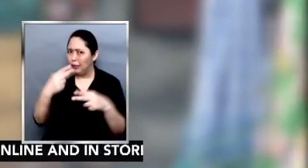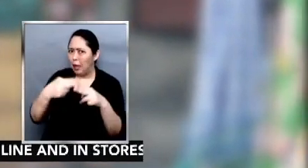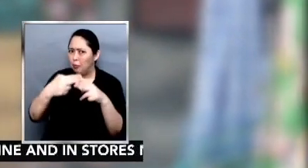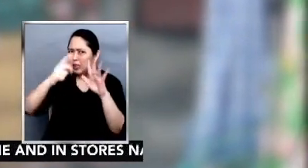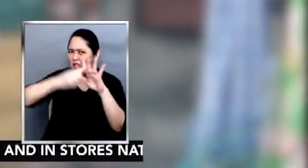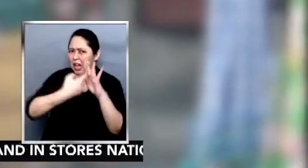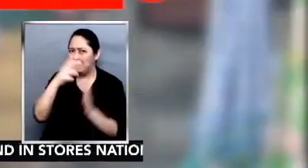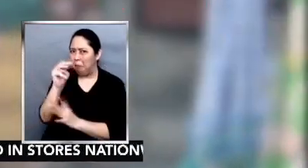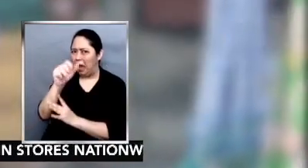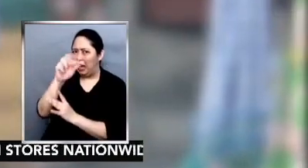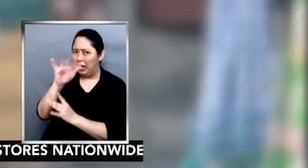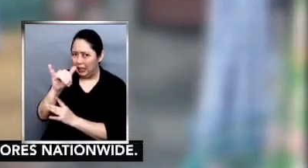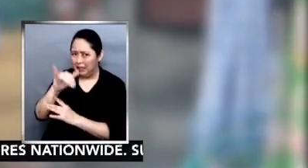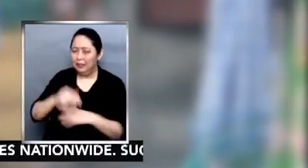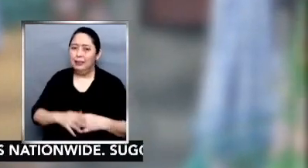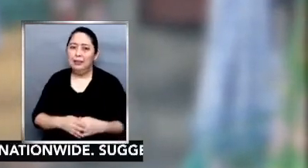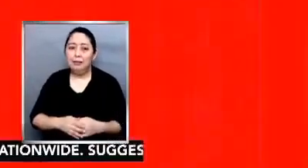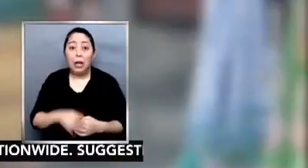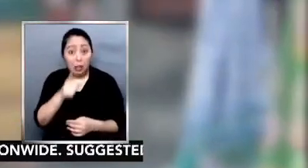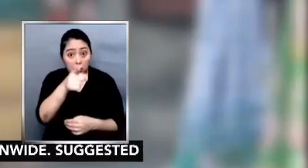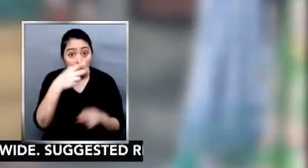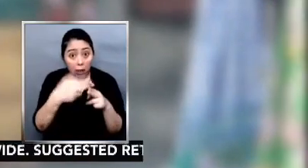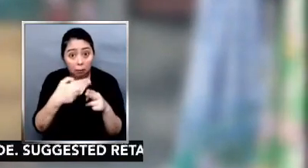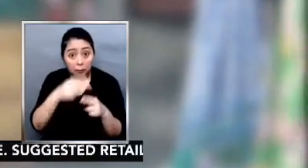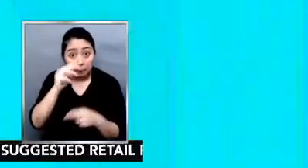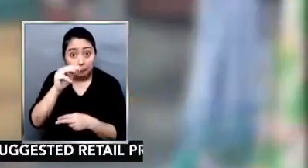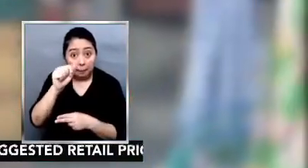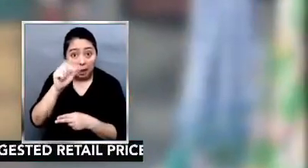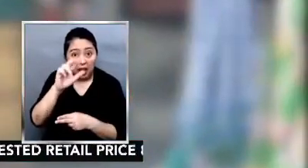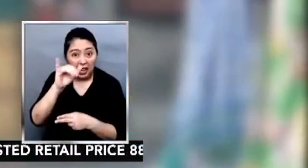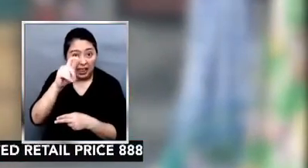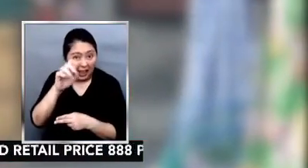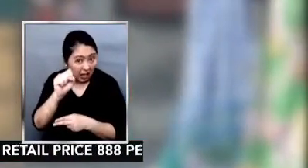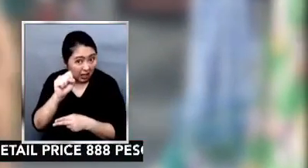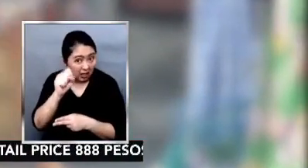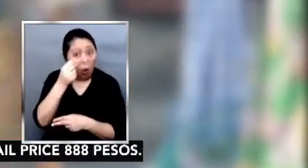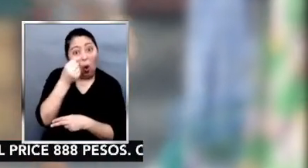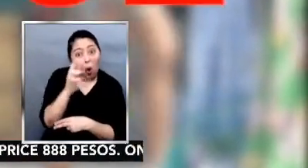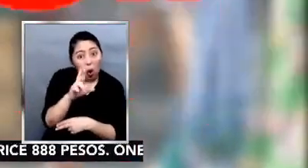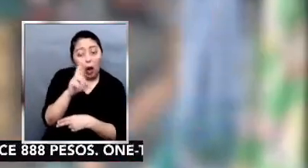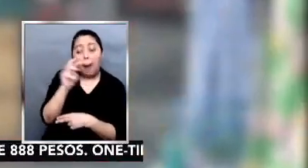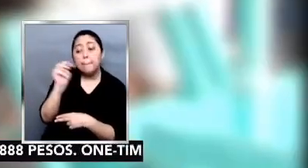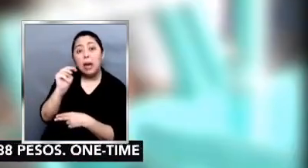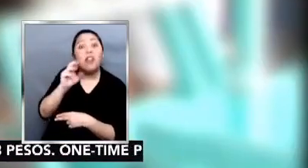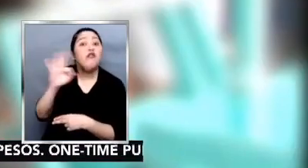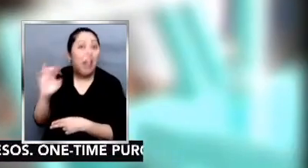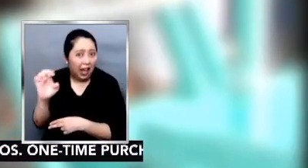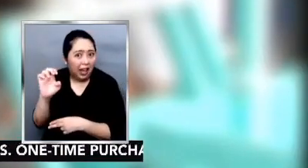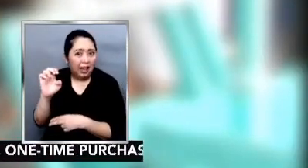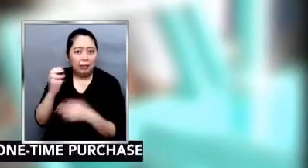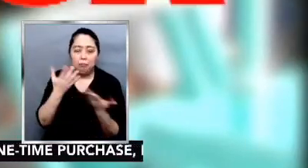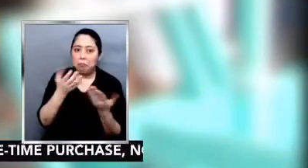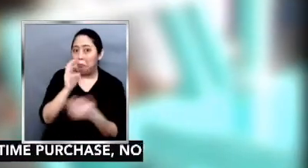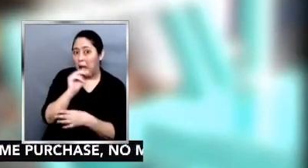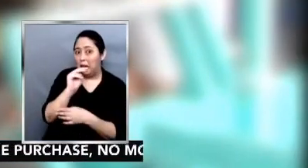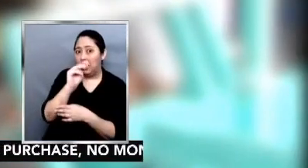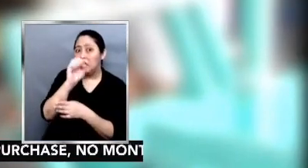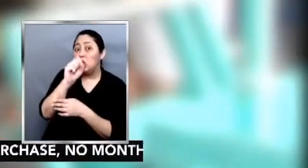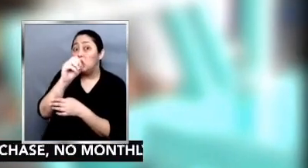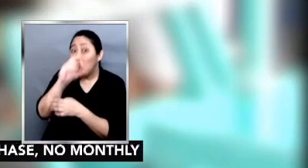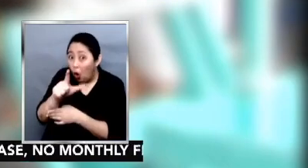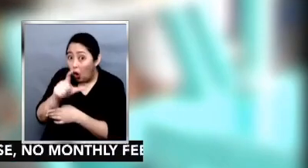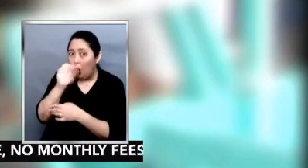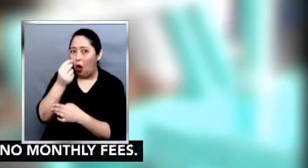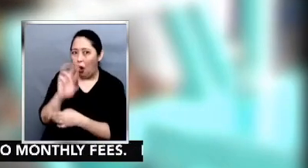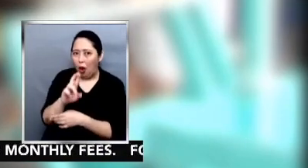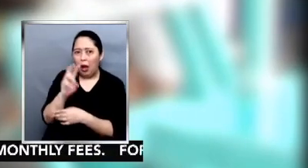Ikaw ba isang Marites? Baka Marife, Marisol o baka naman Marisa? Hindi kasi pangalan ang ibig kong sabihin,